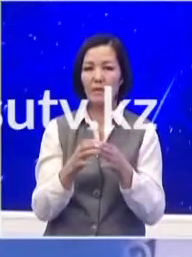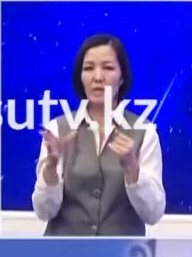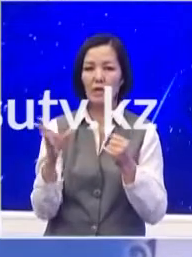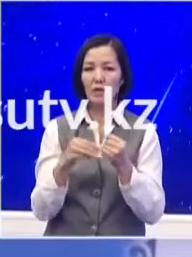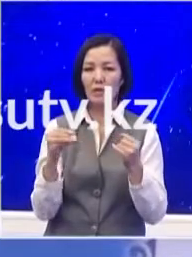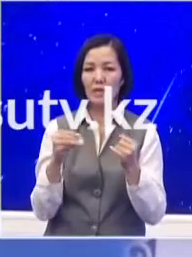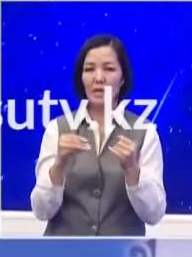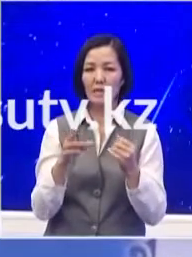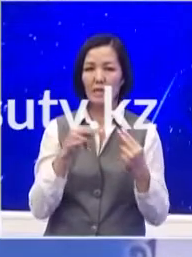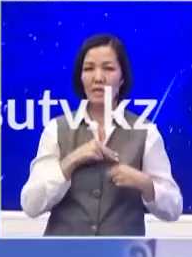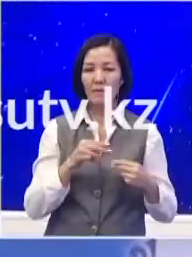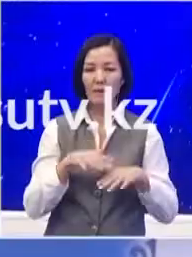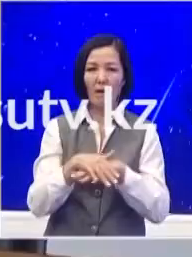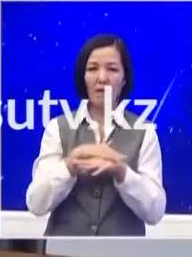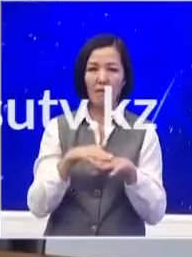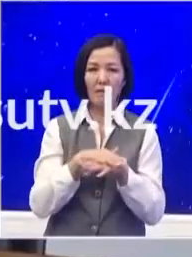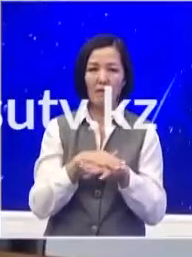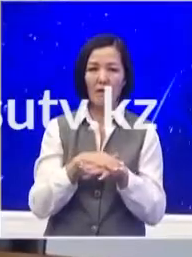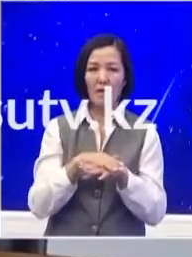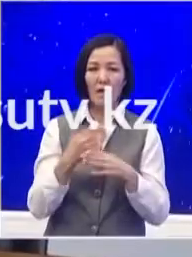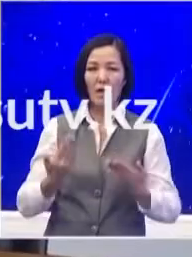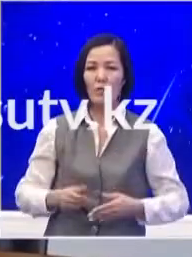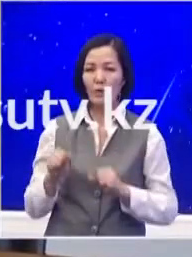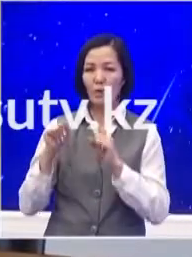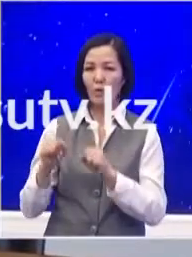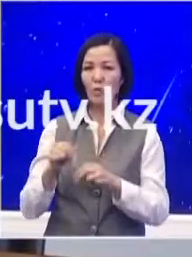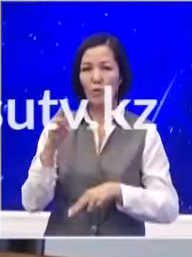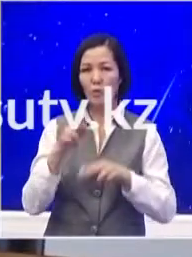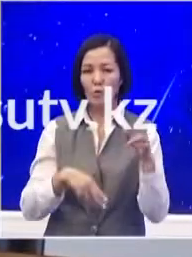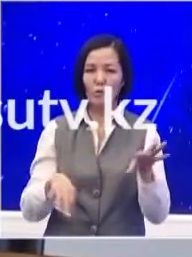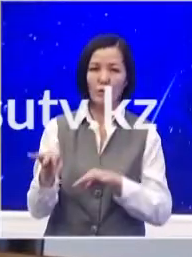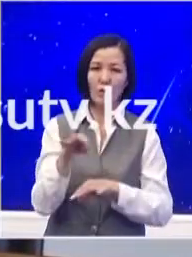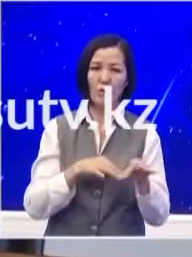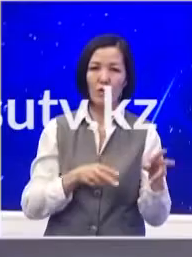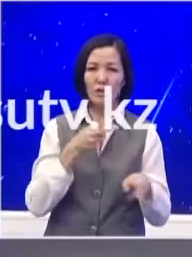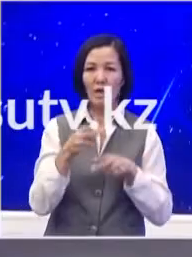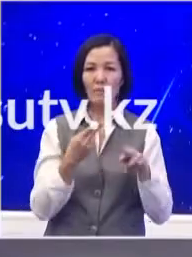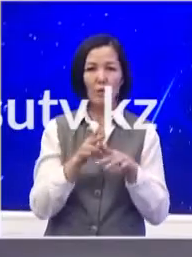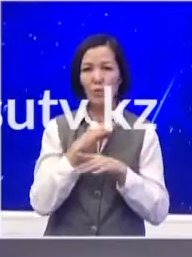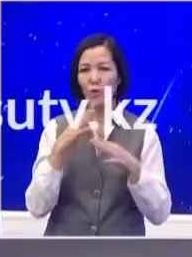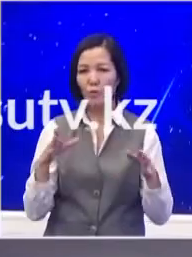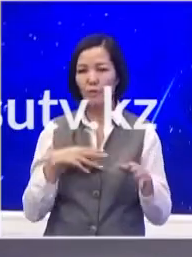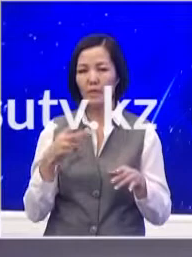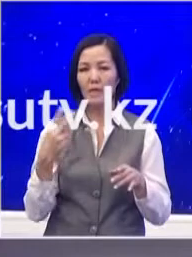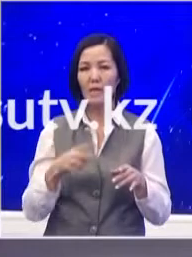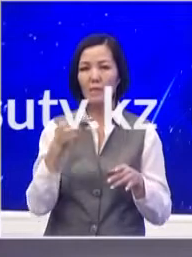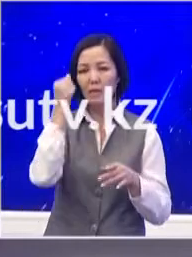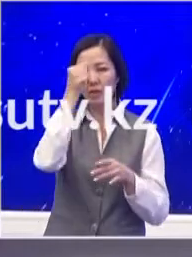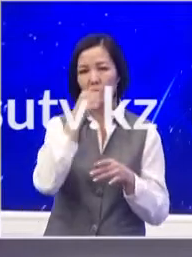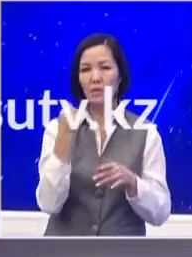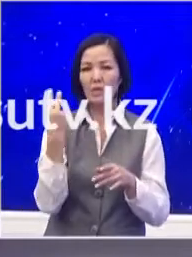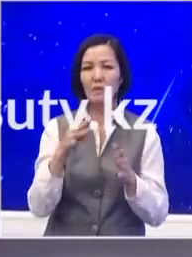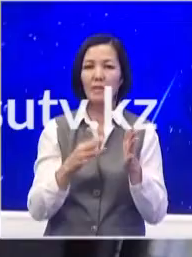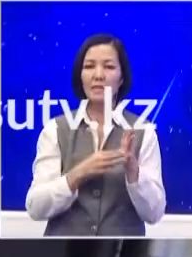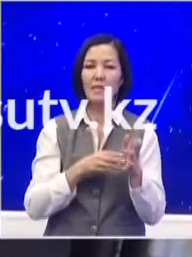қатынастары, еңбек және халықты әлеуметтік қорғау, сәулет пен құрылыс саласына қатысты шағымдар көп түседі. Мәселен, 2020 жылы